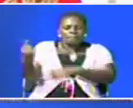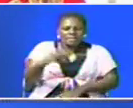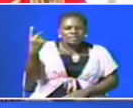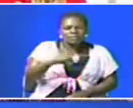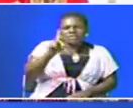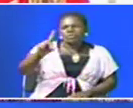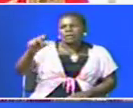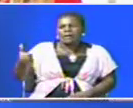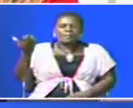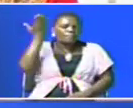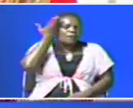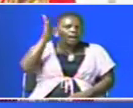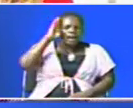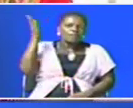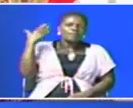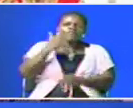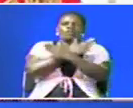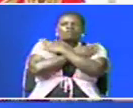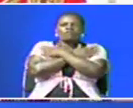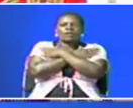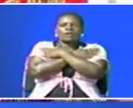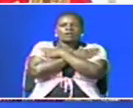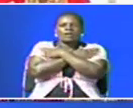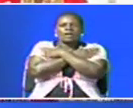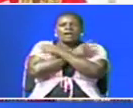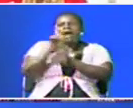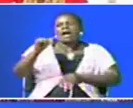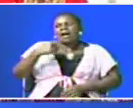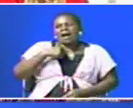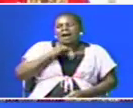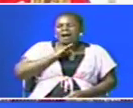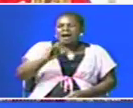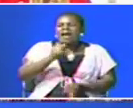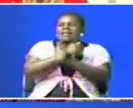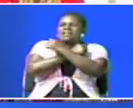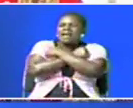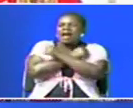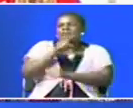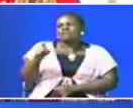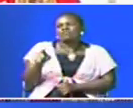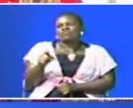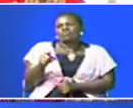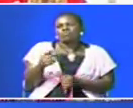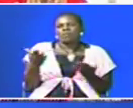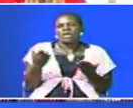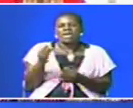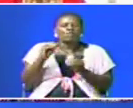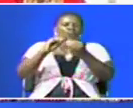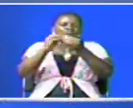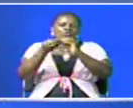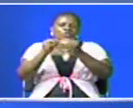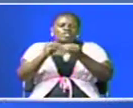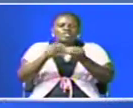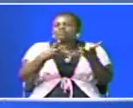mambo ya mapanga mapanga. Mlikuwa marafiki kwanza, hiyo I love you ilienda hapa. Ile ya kwanza kukisiwa hapa, tambini, I love